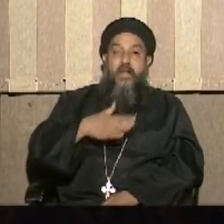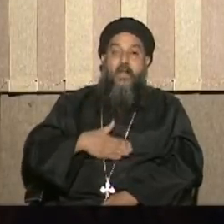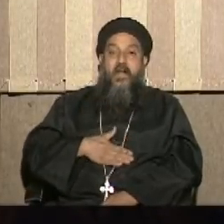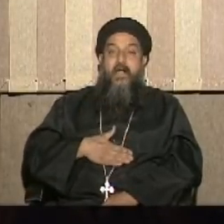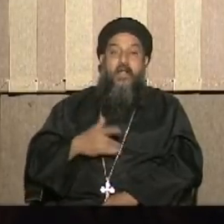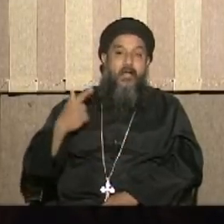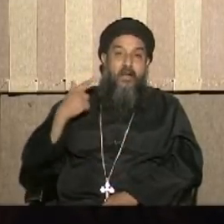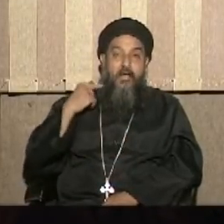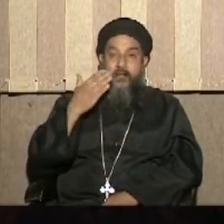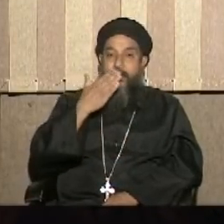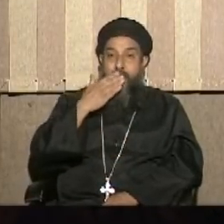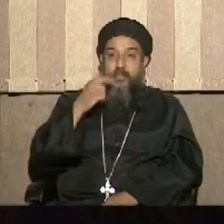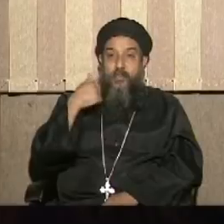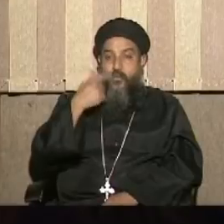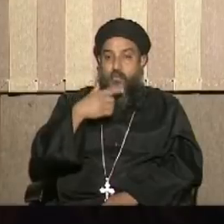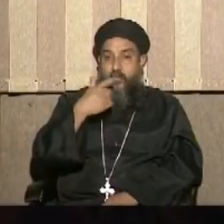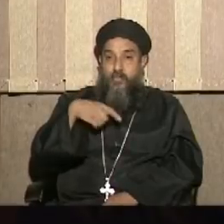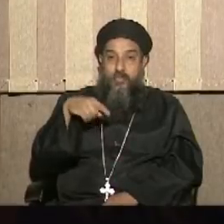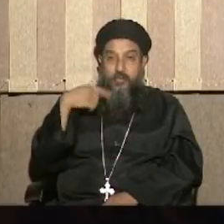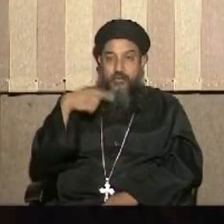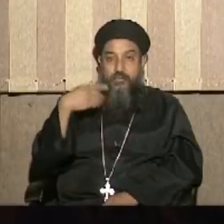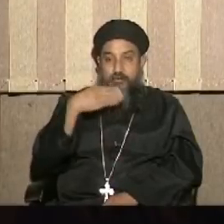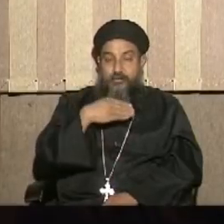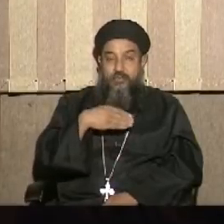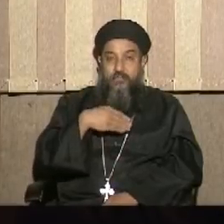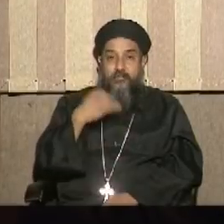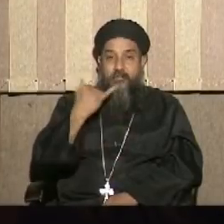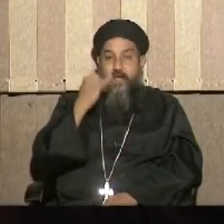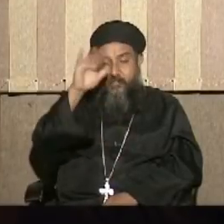دوماديوس يا حبايبي قربوا مني يا أولاد